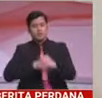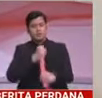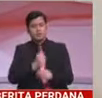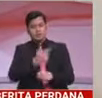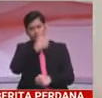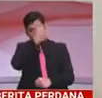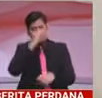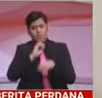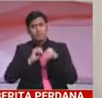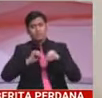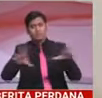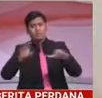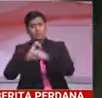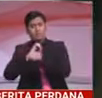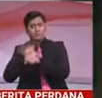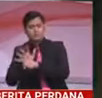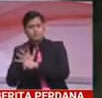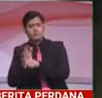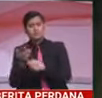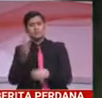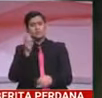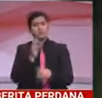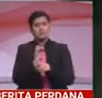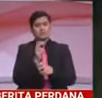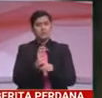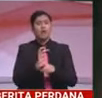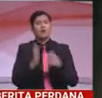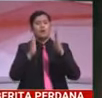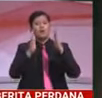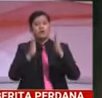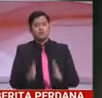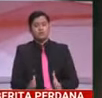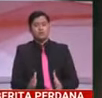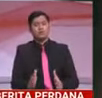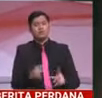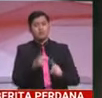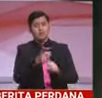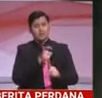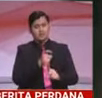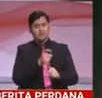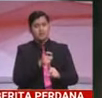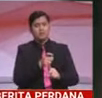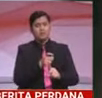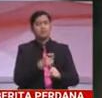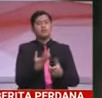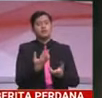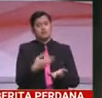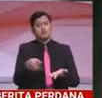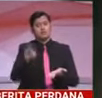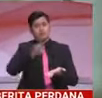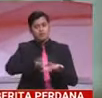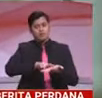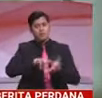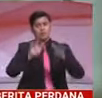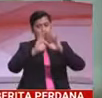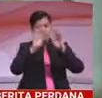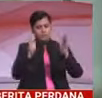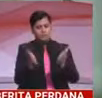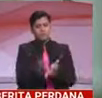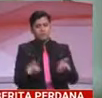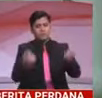v19 menyukarkan pengadil record dunia itu hadir pada hari berkenaan softlight perlu merecord kan percobaannya dalam bentuk digital